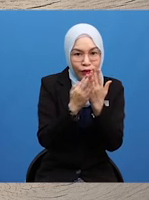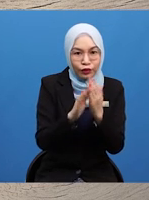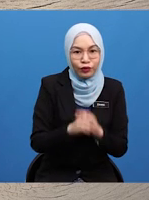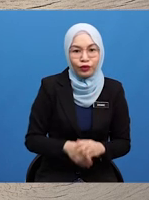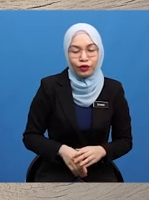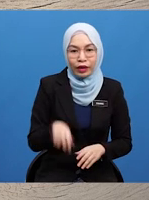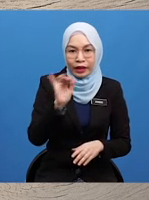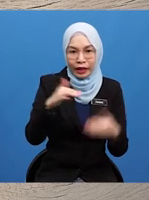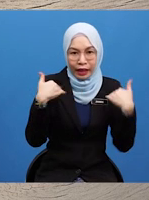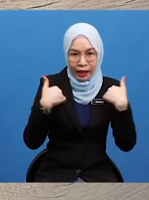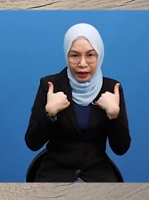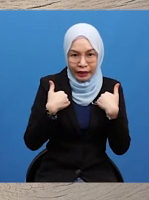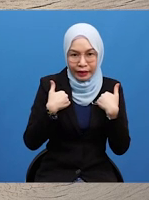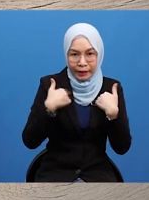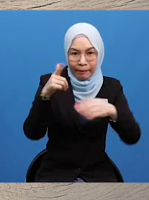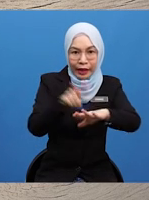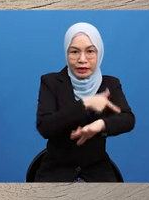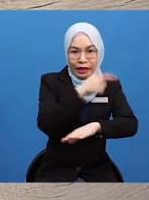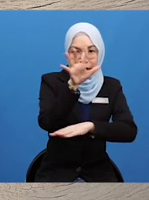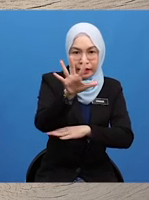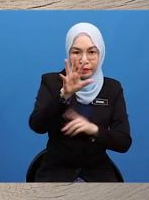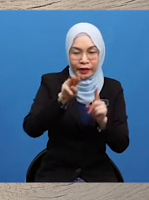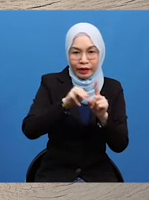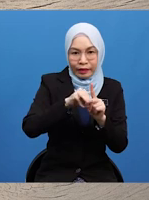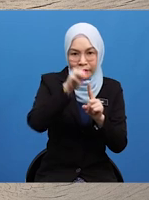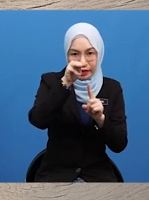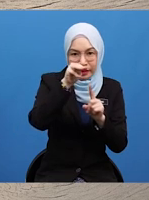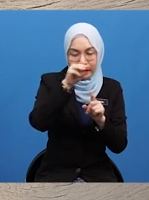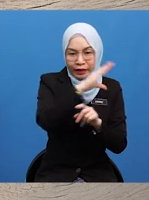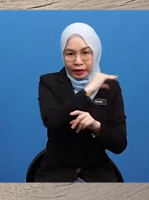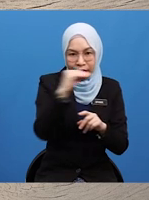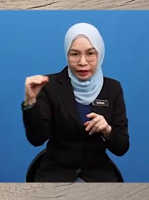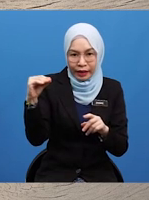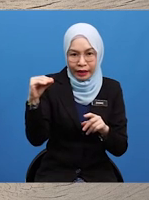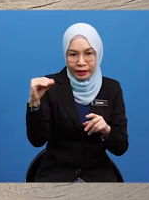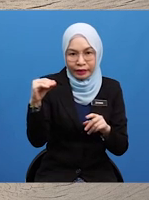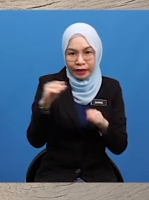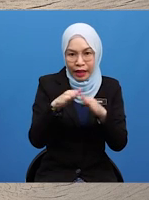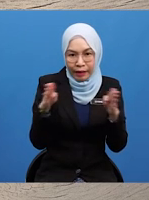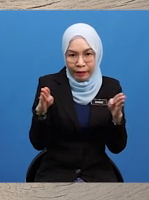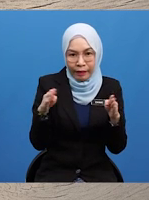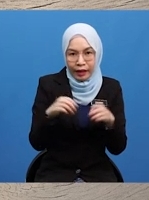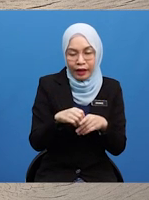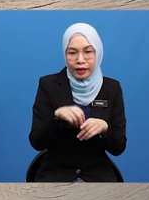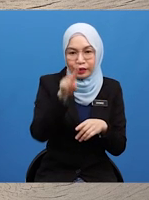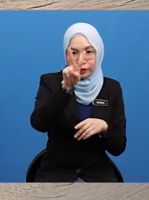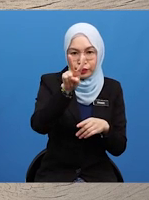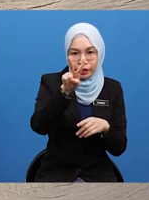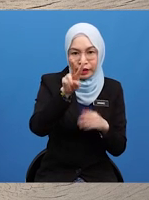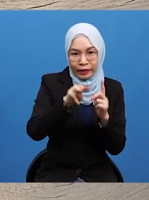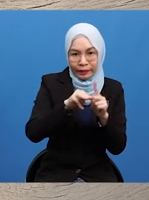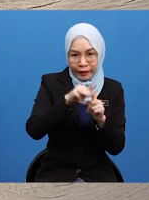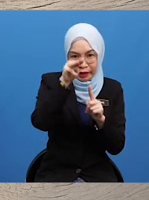yang mempunyai panjang 5 meter dan lebar 2 meter.